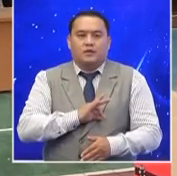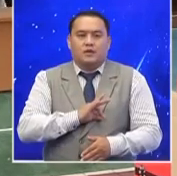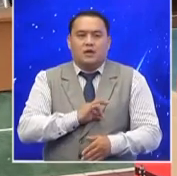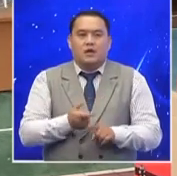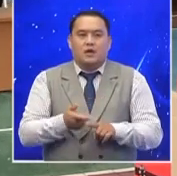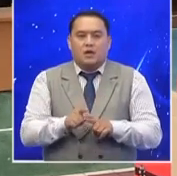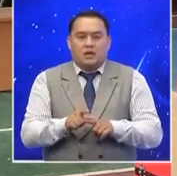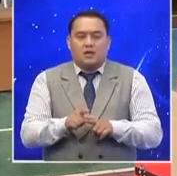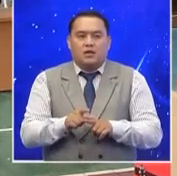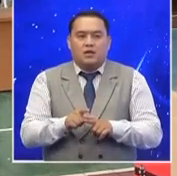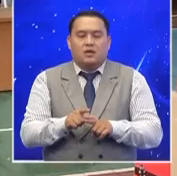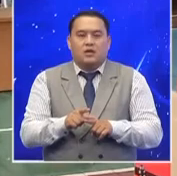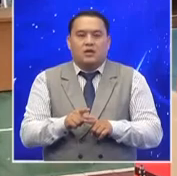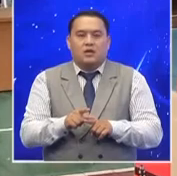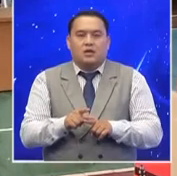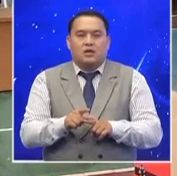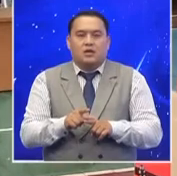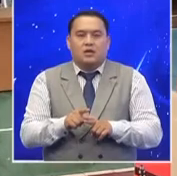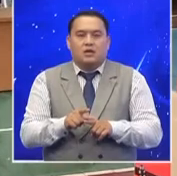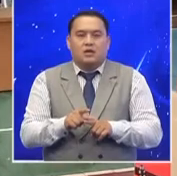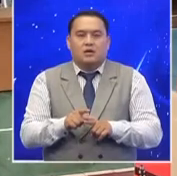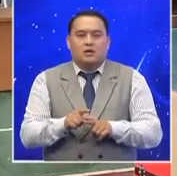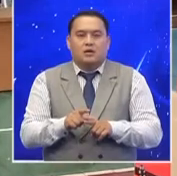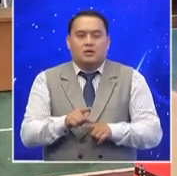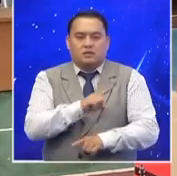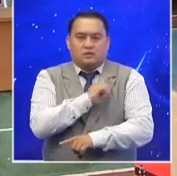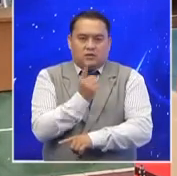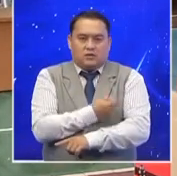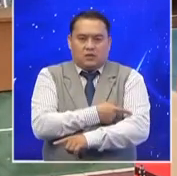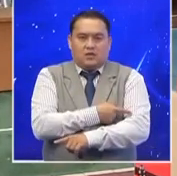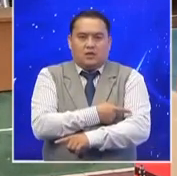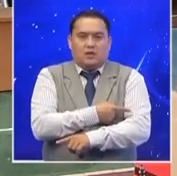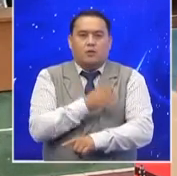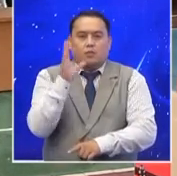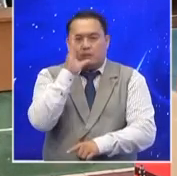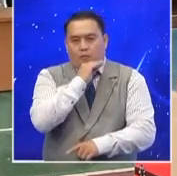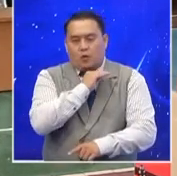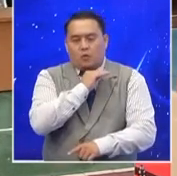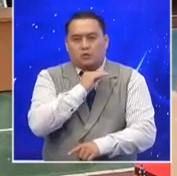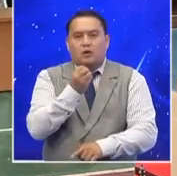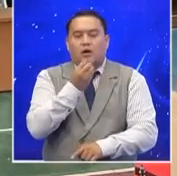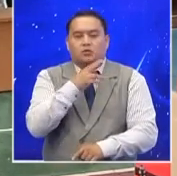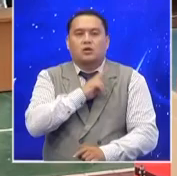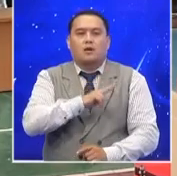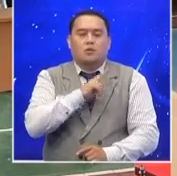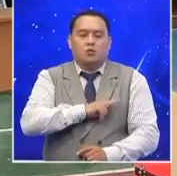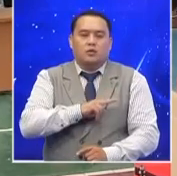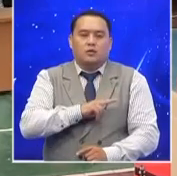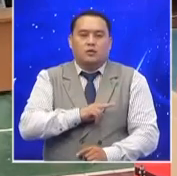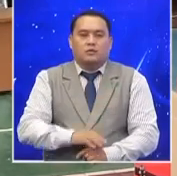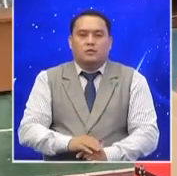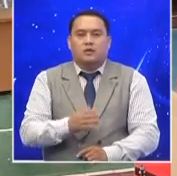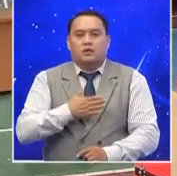эти компьютеры довольно-таки, так скажем, мощные, и они будут способствовать хорошей работе и продуктивной